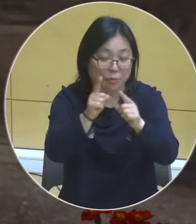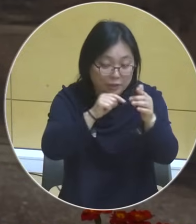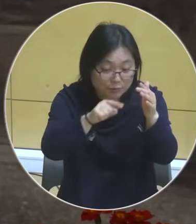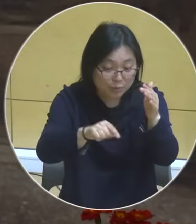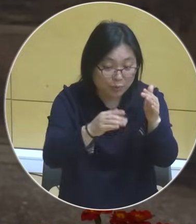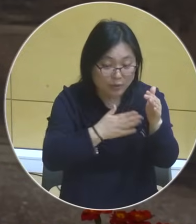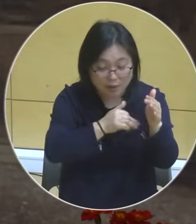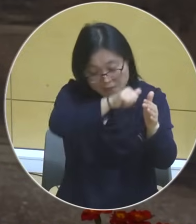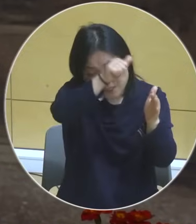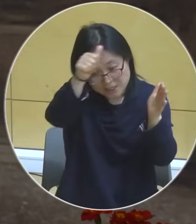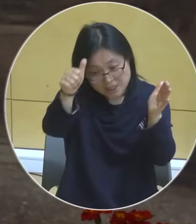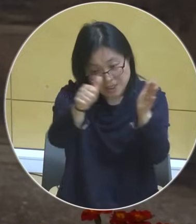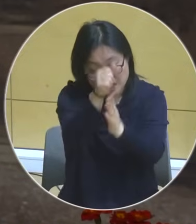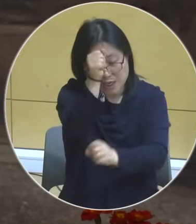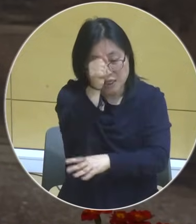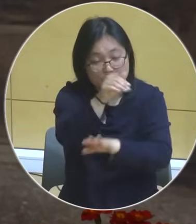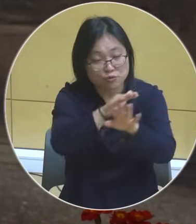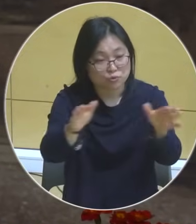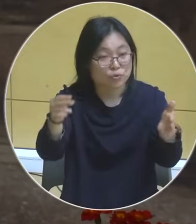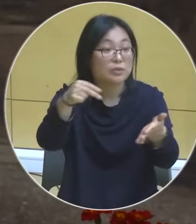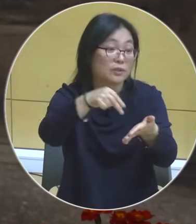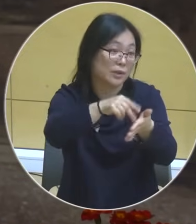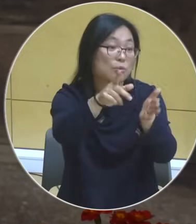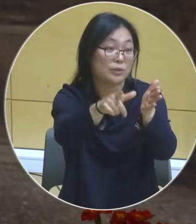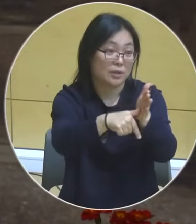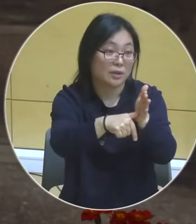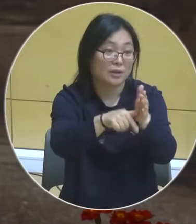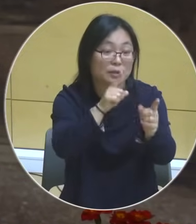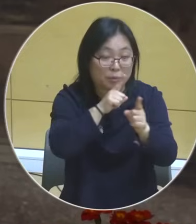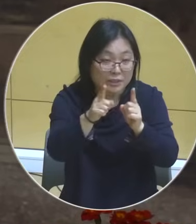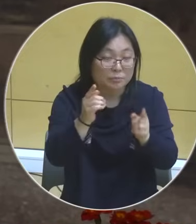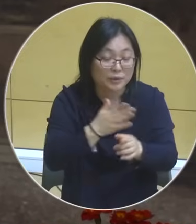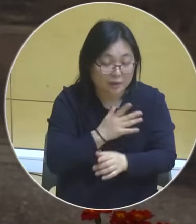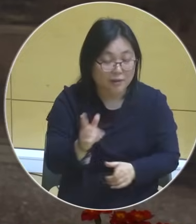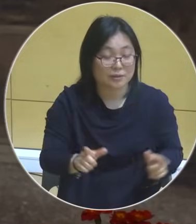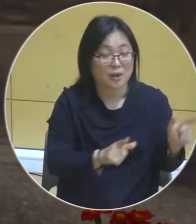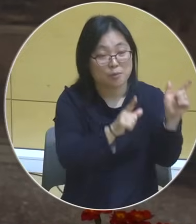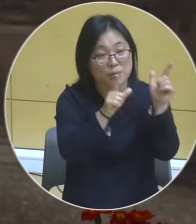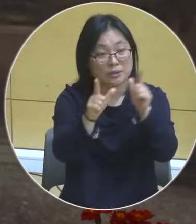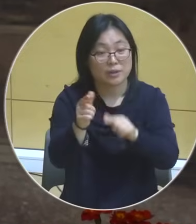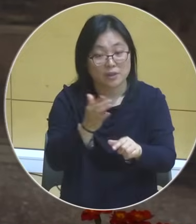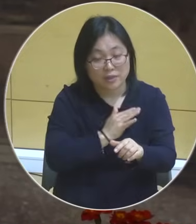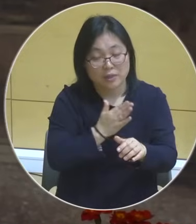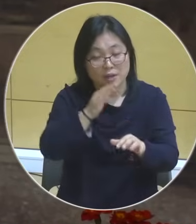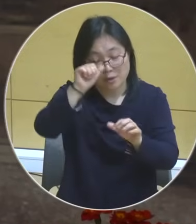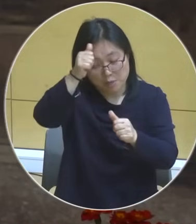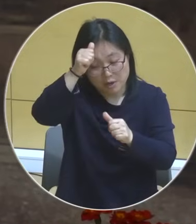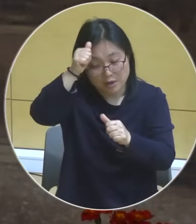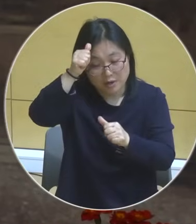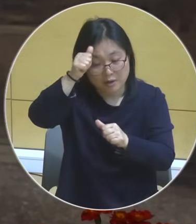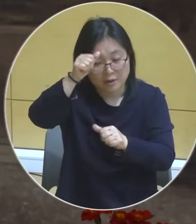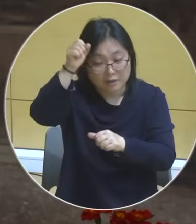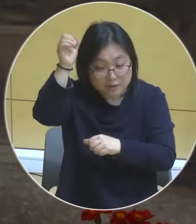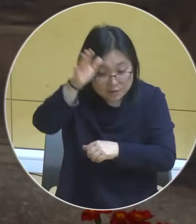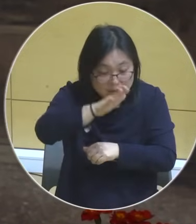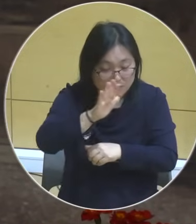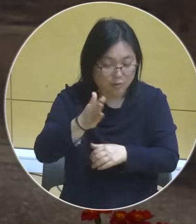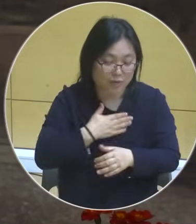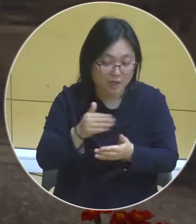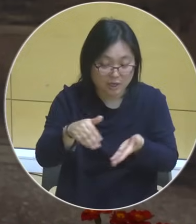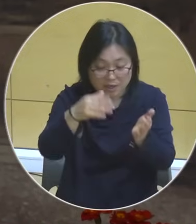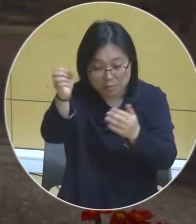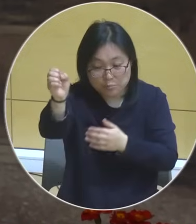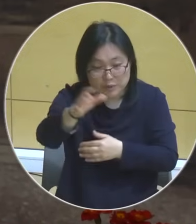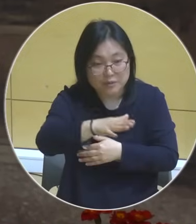내 인생의 기준을 세울 때 그 말씀이 내 삶에 있어서 내 발의 등이 되고 내 길에 빛이 될 뿐 아니라 그